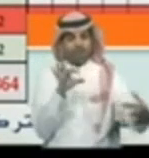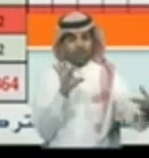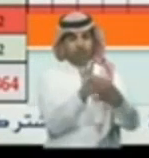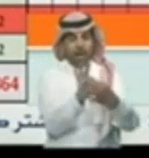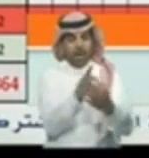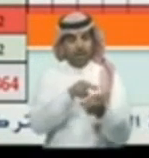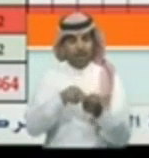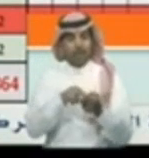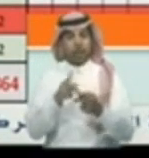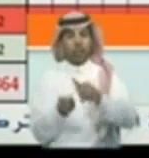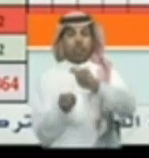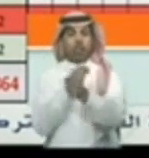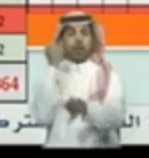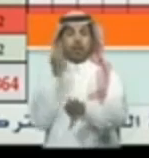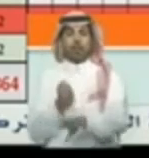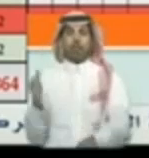الميليشيات الحوثية حتى الآن